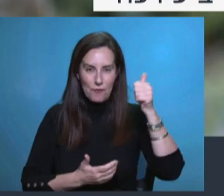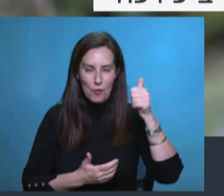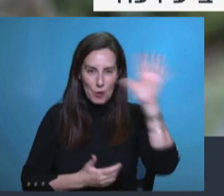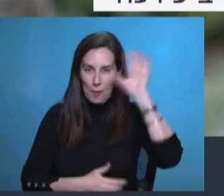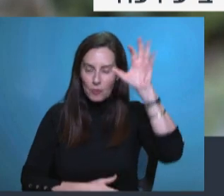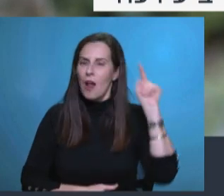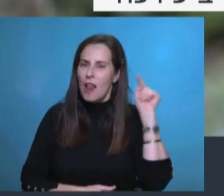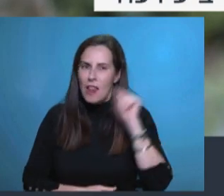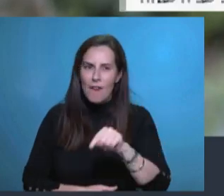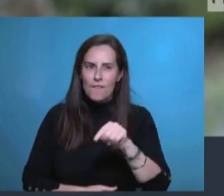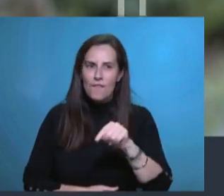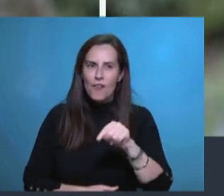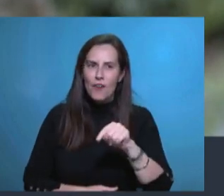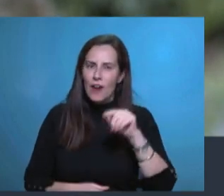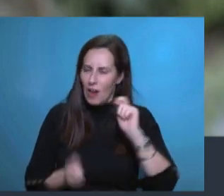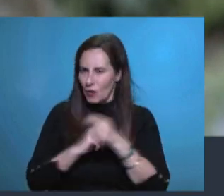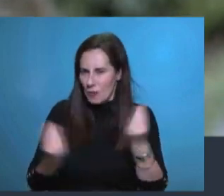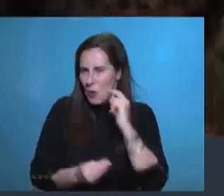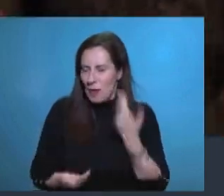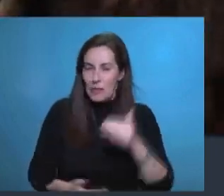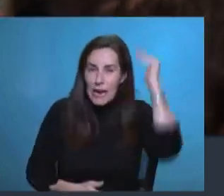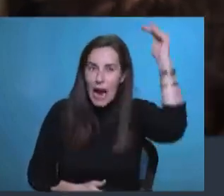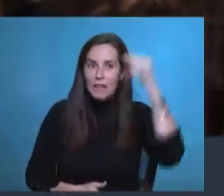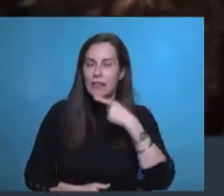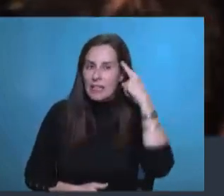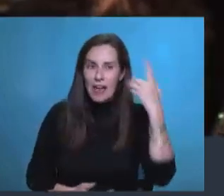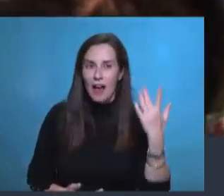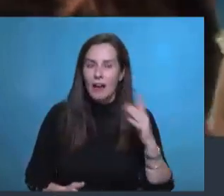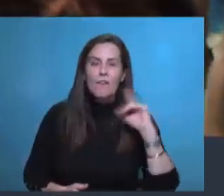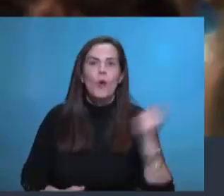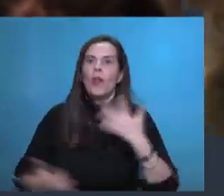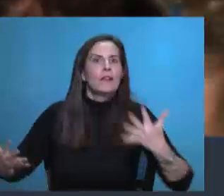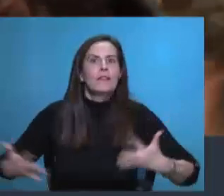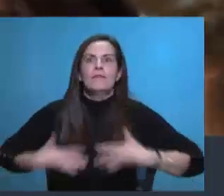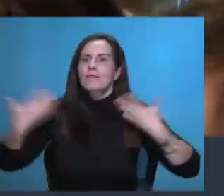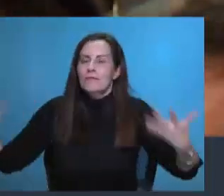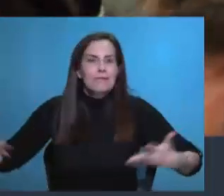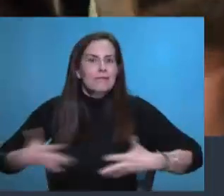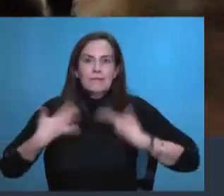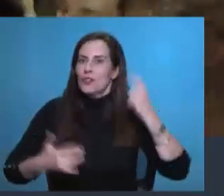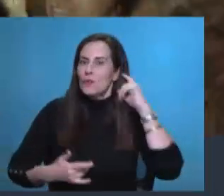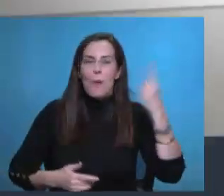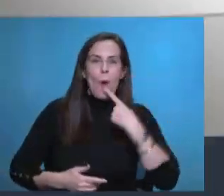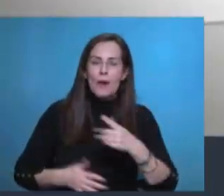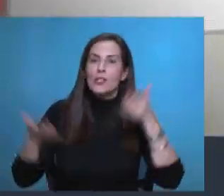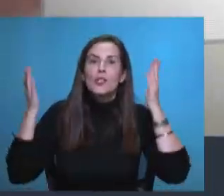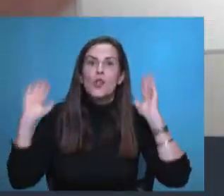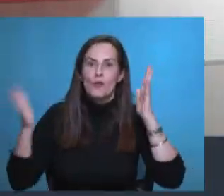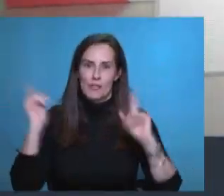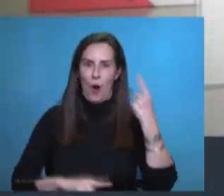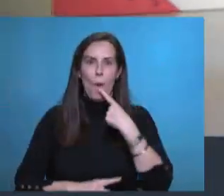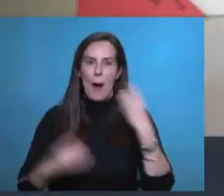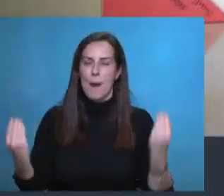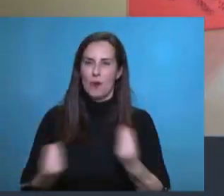את זה לאירוע מצחיק שבני גנץ הביע דעה וכולנו מאושרים ושמחים שסוף סוף זה קרה.